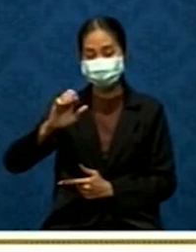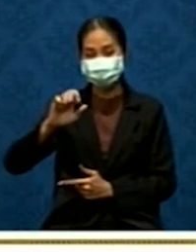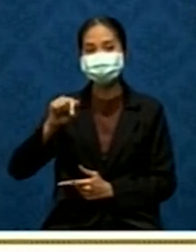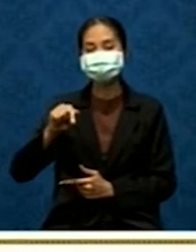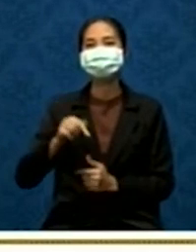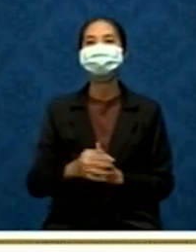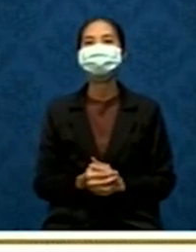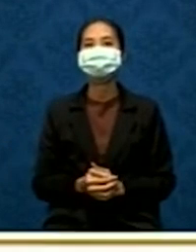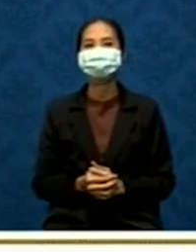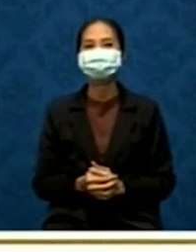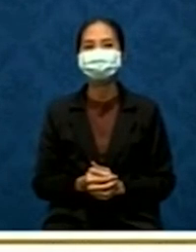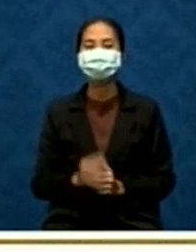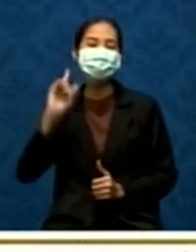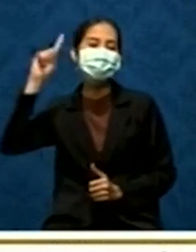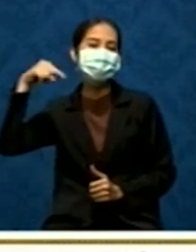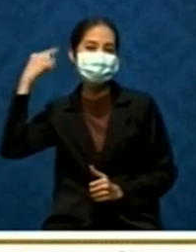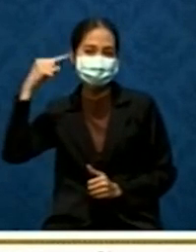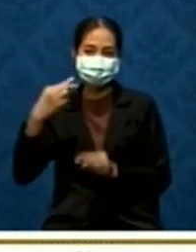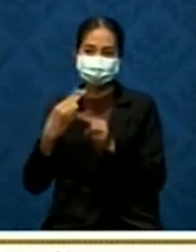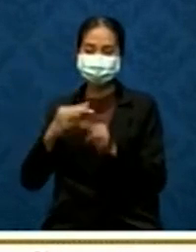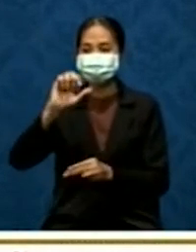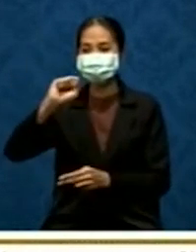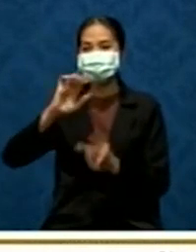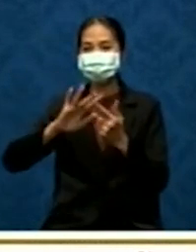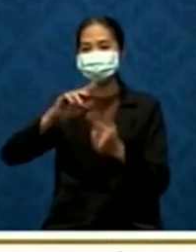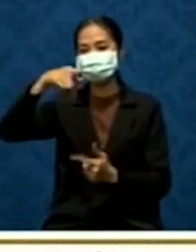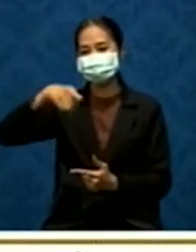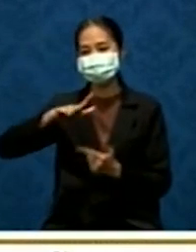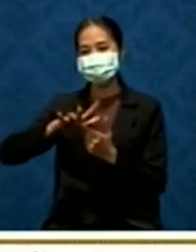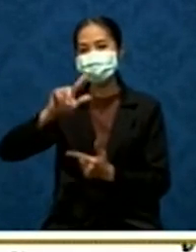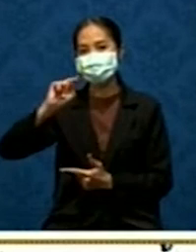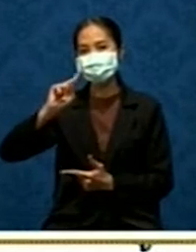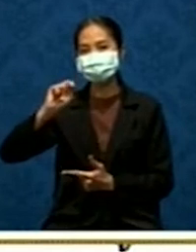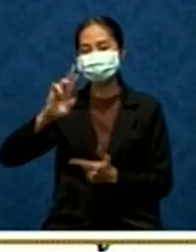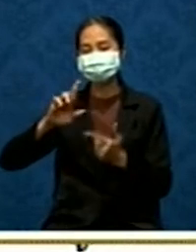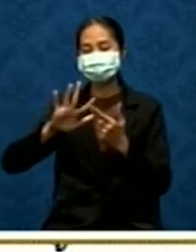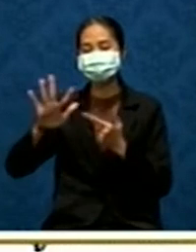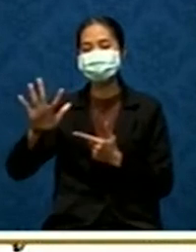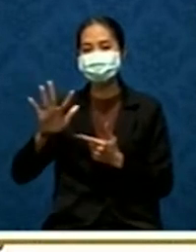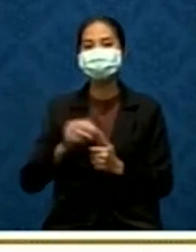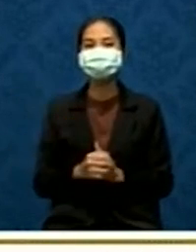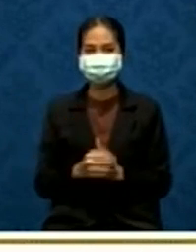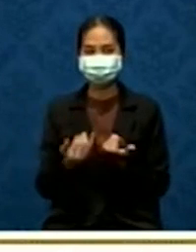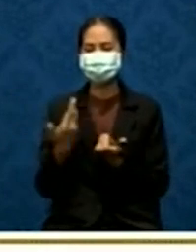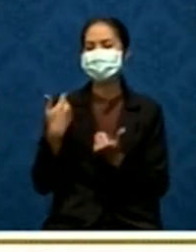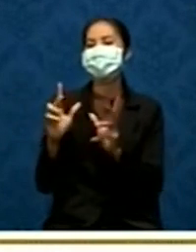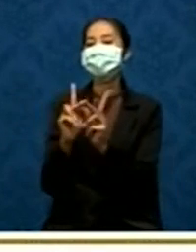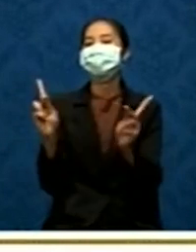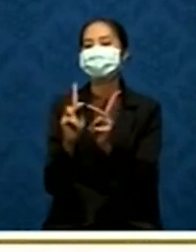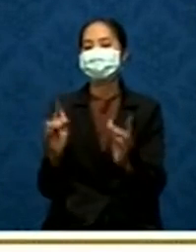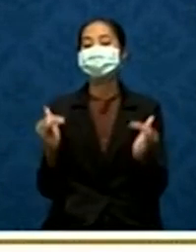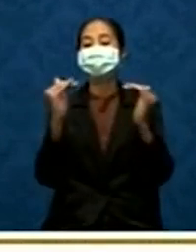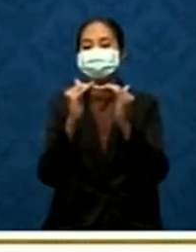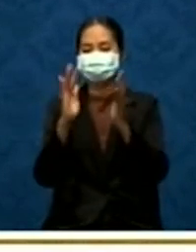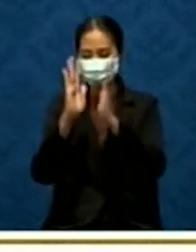ลินีนางสาวสุภัทรานาคผิวกรรมการสิทธิมนุษยชนทั้ง3